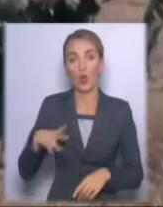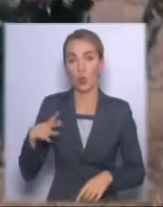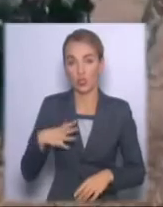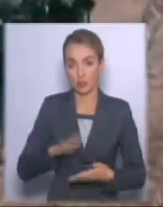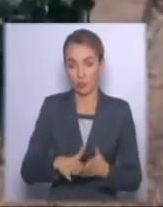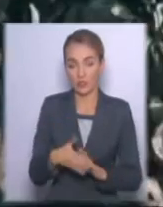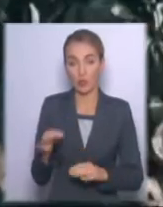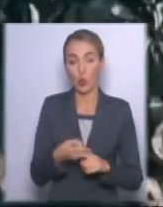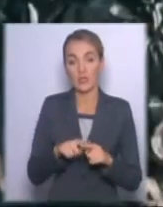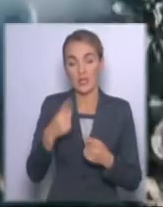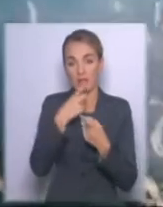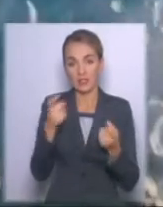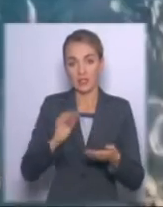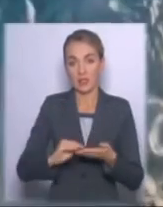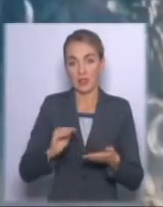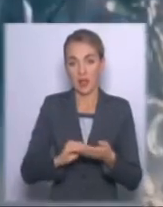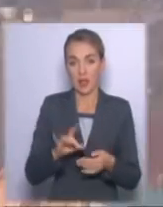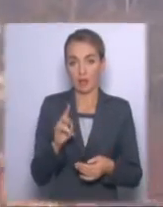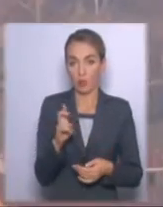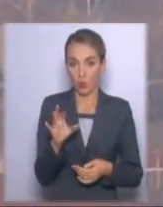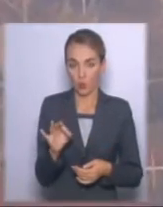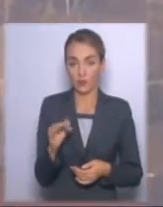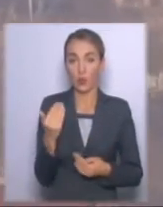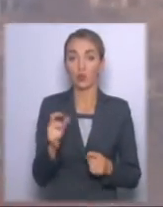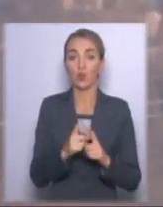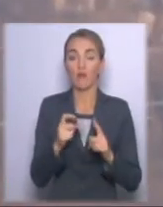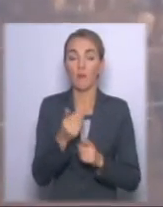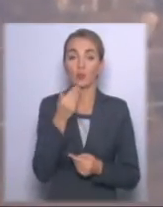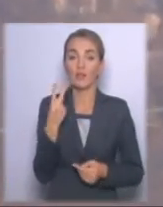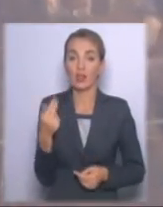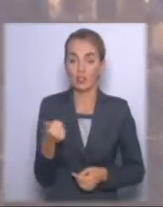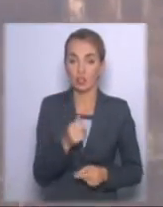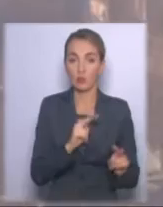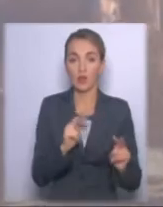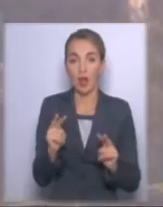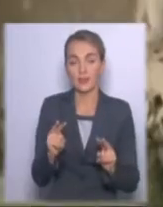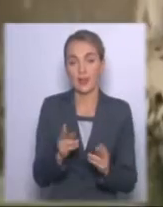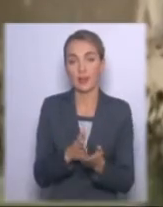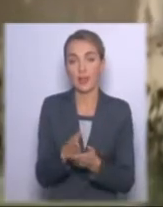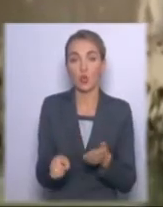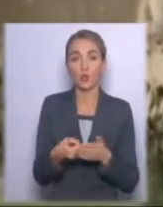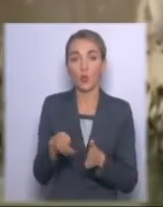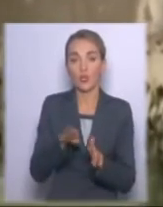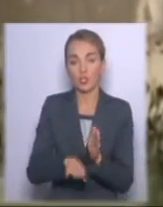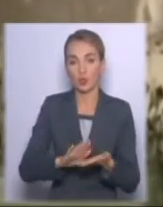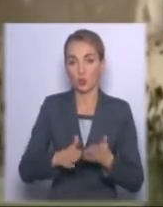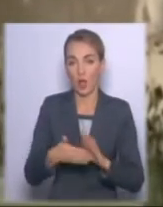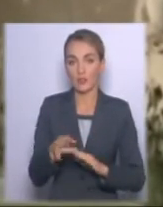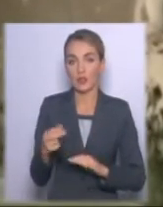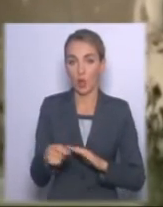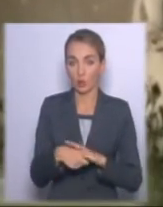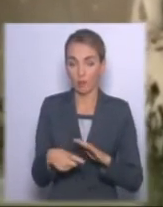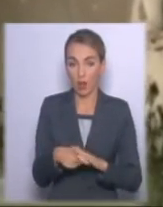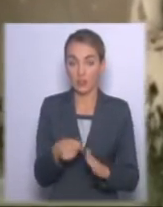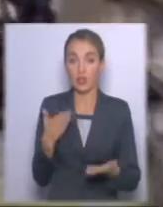це заявив секретар РНБО Олександр Турчинов. За його словами, останні 2 тижні спостерігається тенденція до погіршення ситуації на Донбасі.